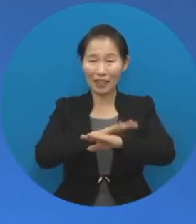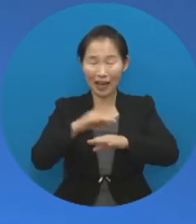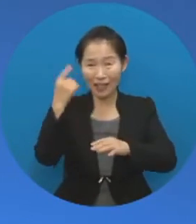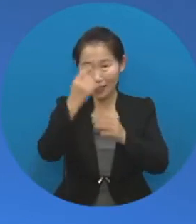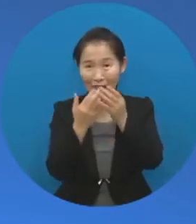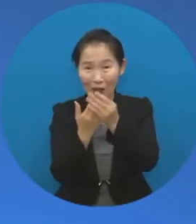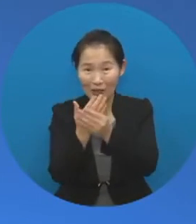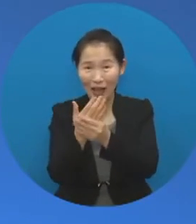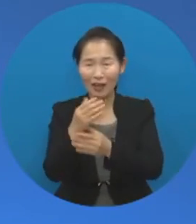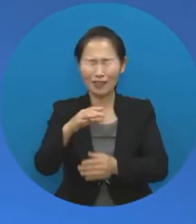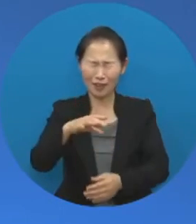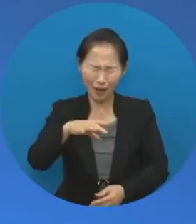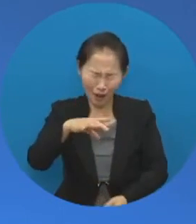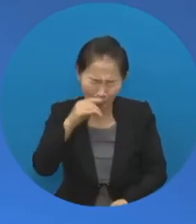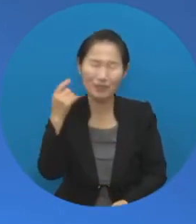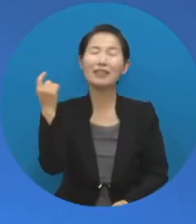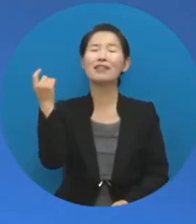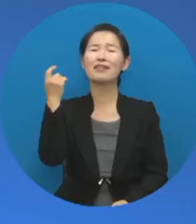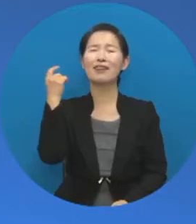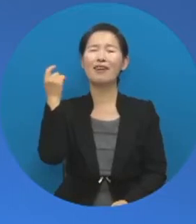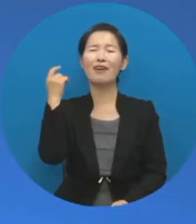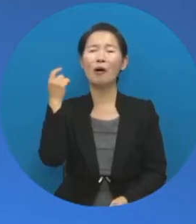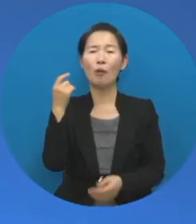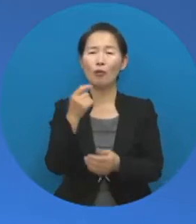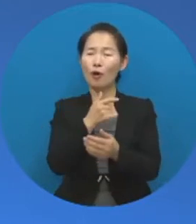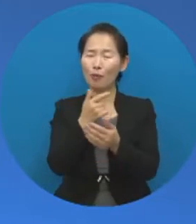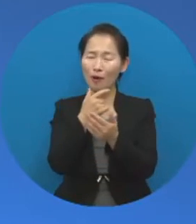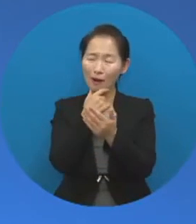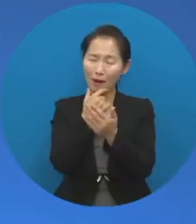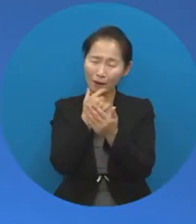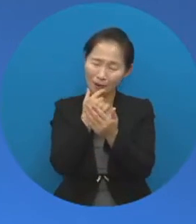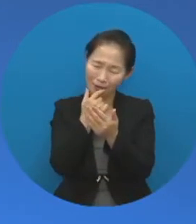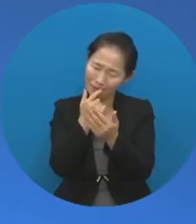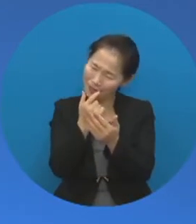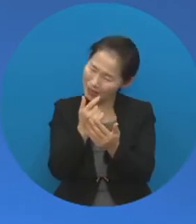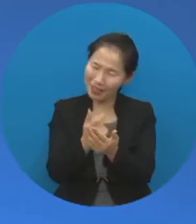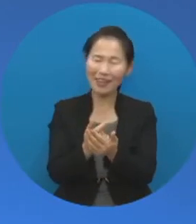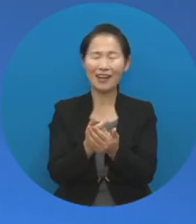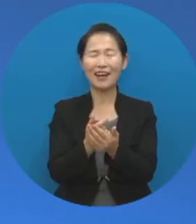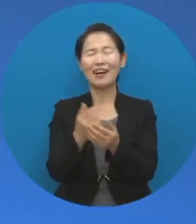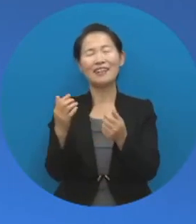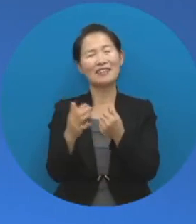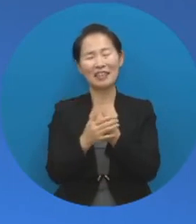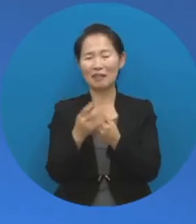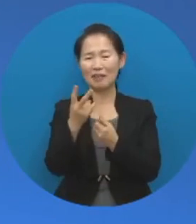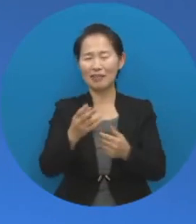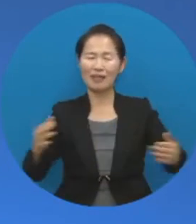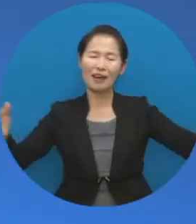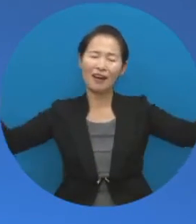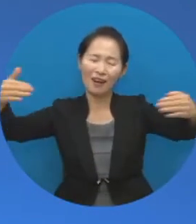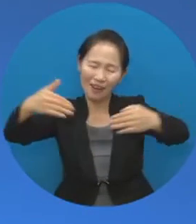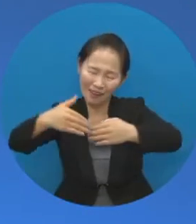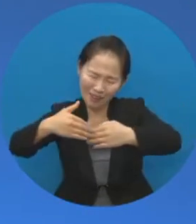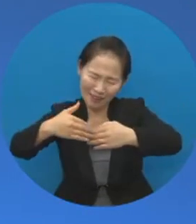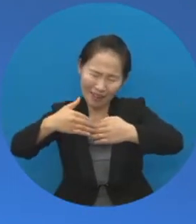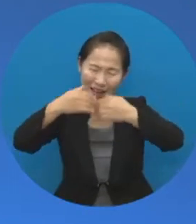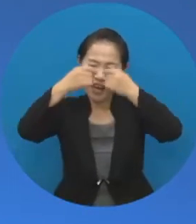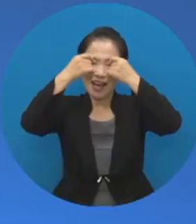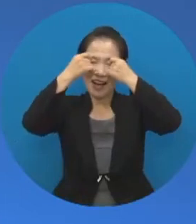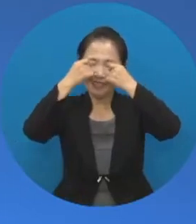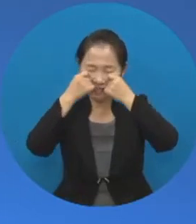제가 그걸 듣는데 갑자기 울컥한 거예요. 그래서 이제 두 아이를 끌어안고 제가 펑펑 울었어요. 막